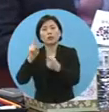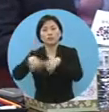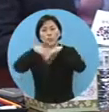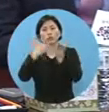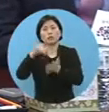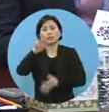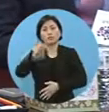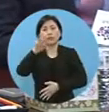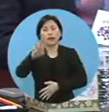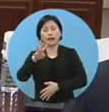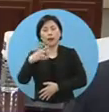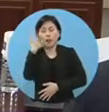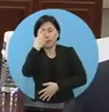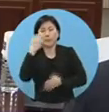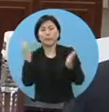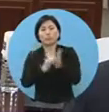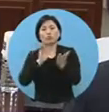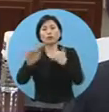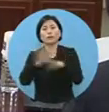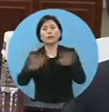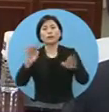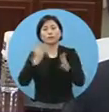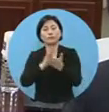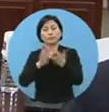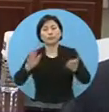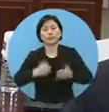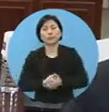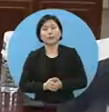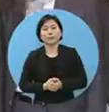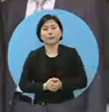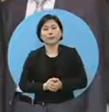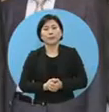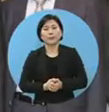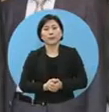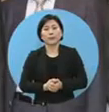모두 24건의 안건을 심사하고 의결합니다.